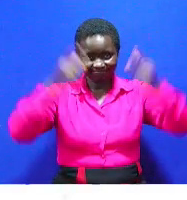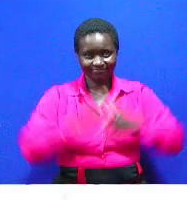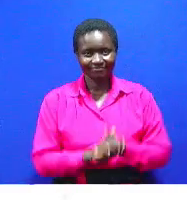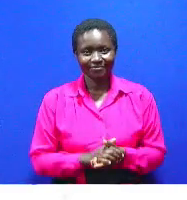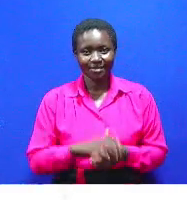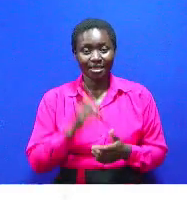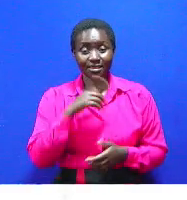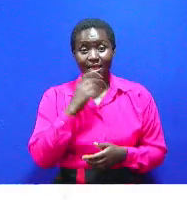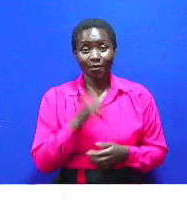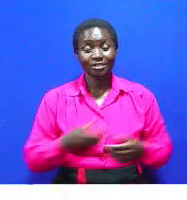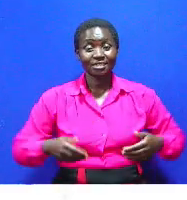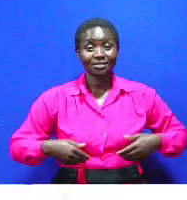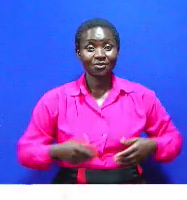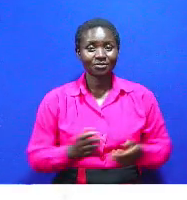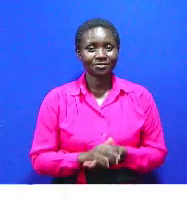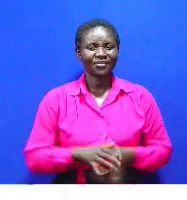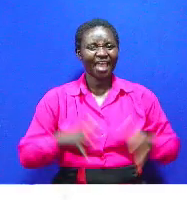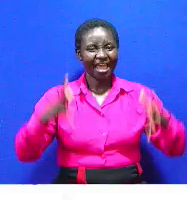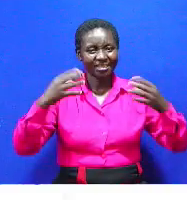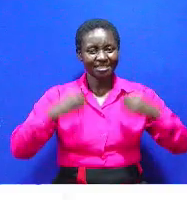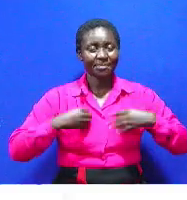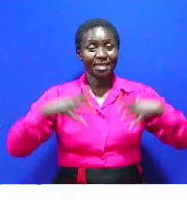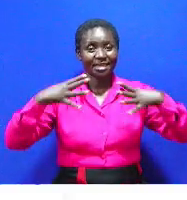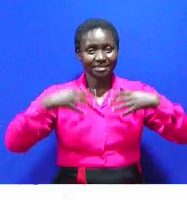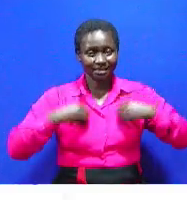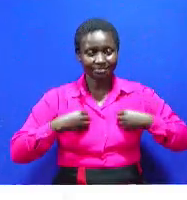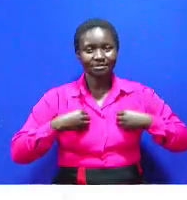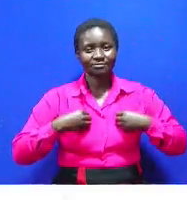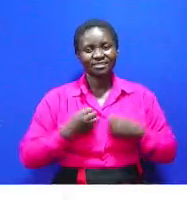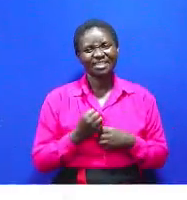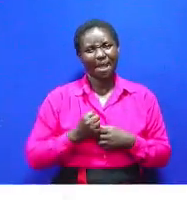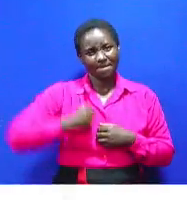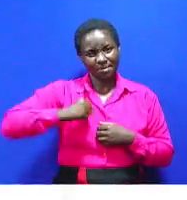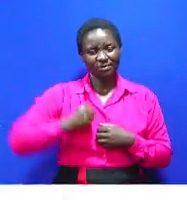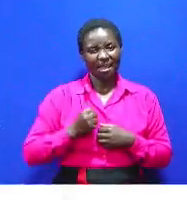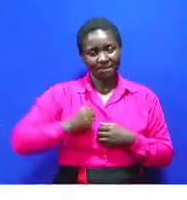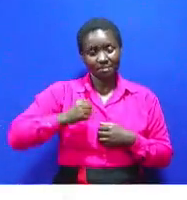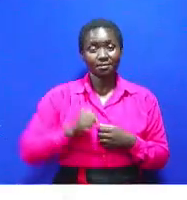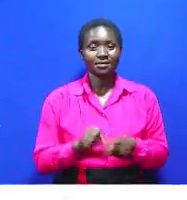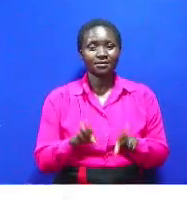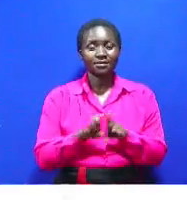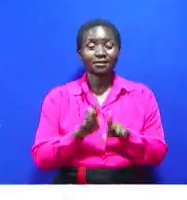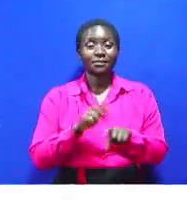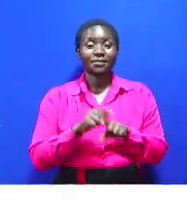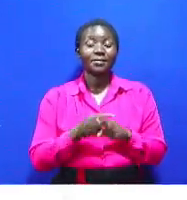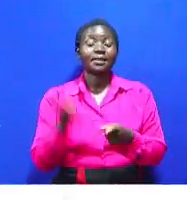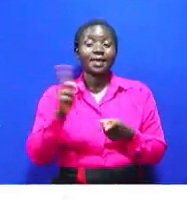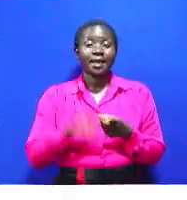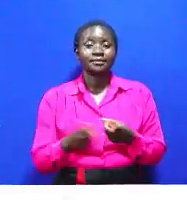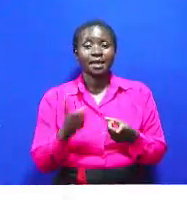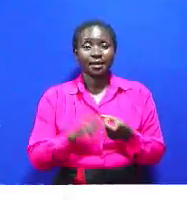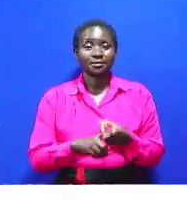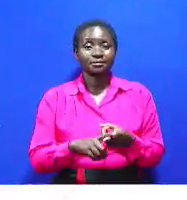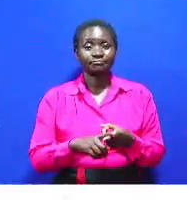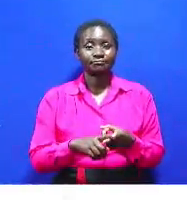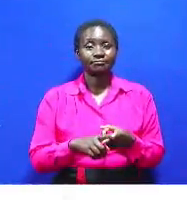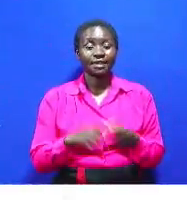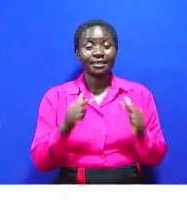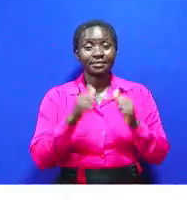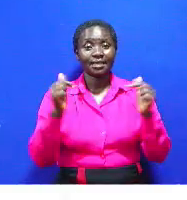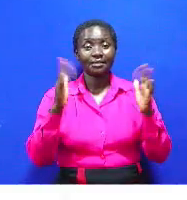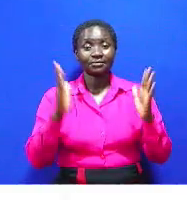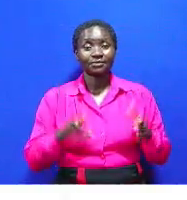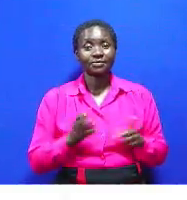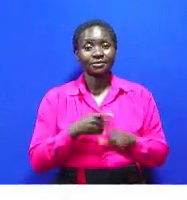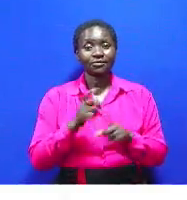montore mete na ndu twa mwanchire ndu tagetie ana kokore duye cheche kinga kye chibo igoni ko ba mentribuna aba meriba yo mo governor of county